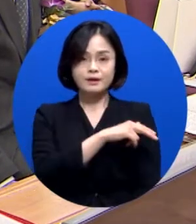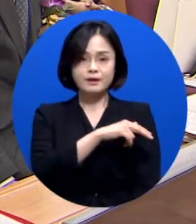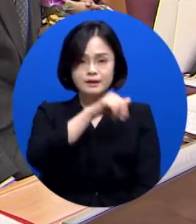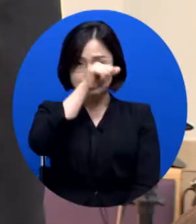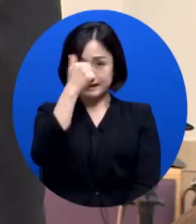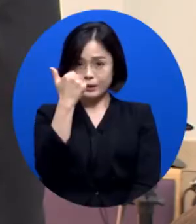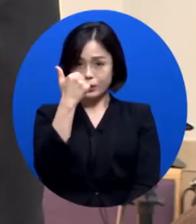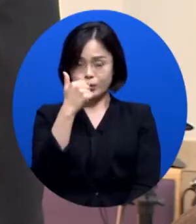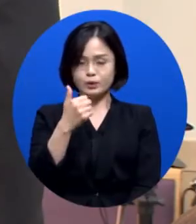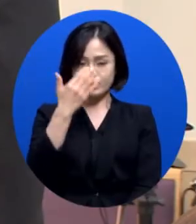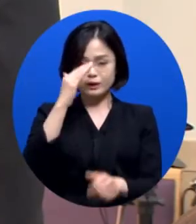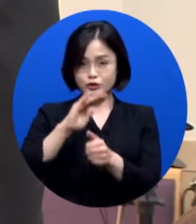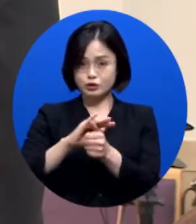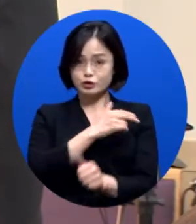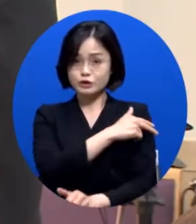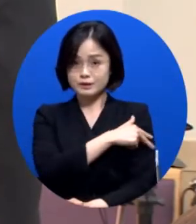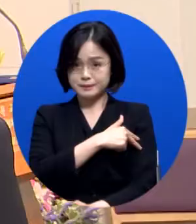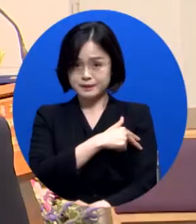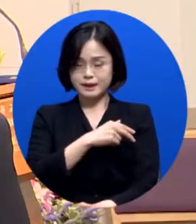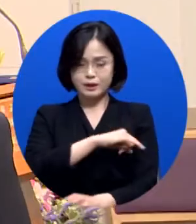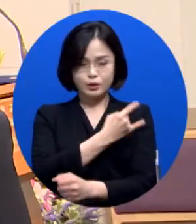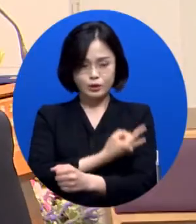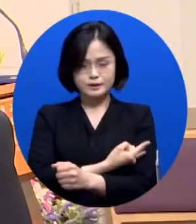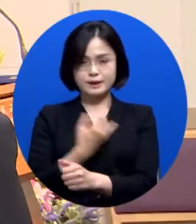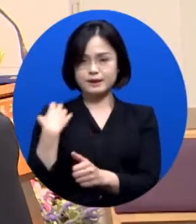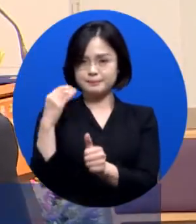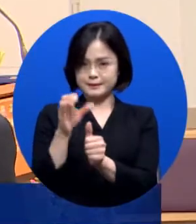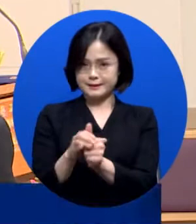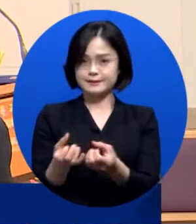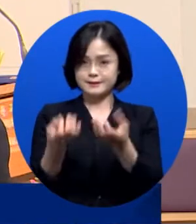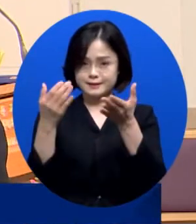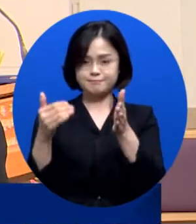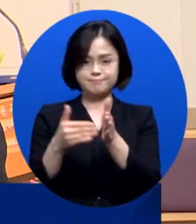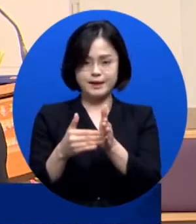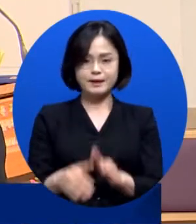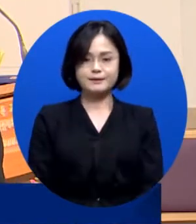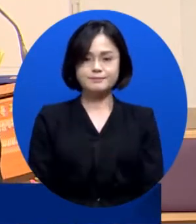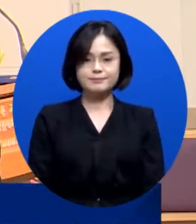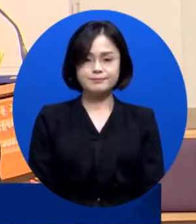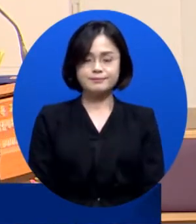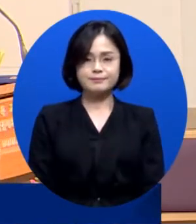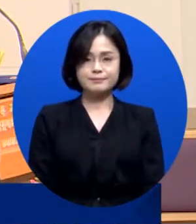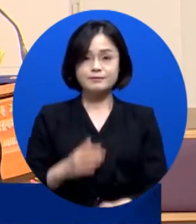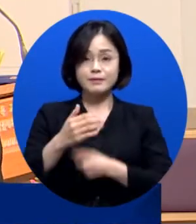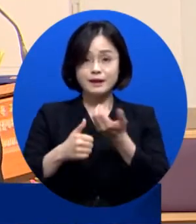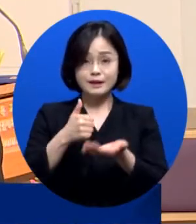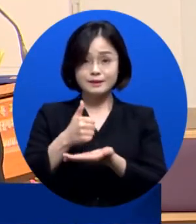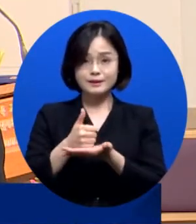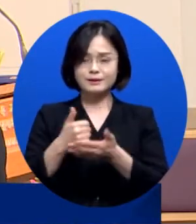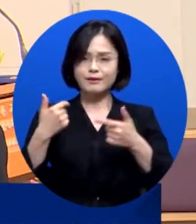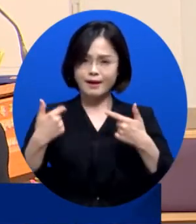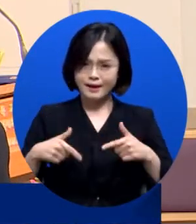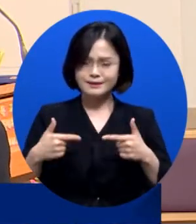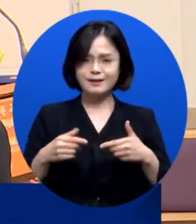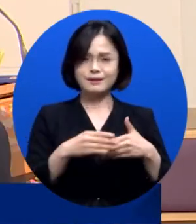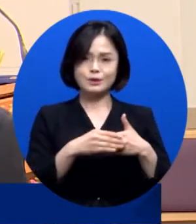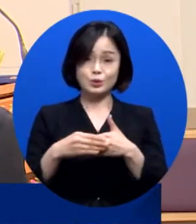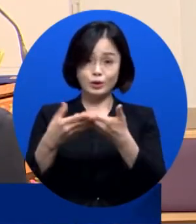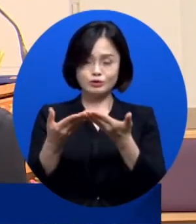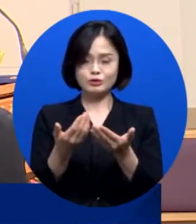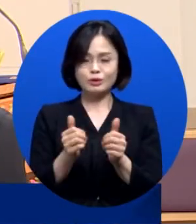권사 임직식을 진행했습니다. 매 순간 우리 하나님께서 함께해 주셔서 여기까지 올 수